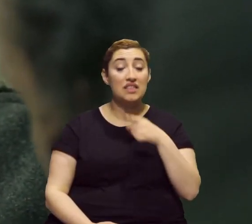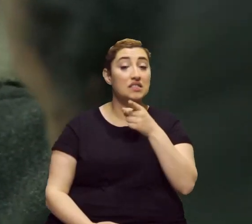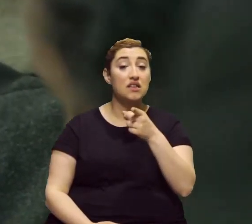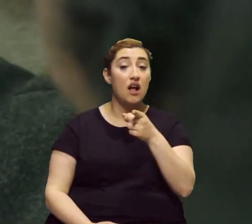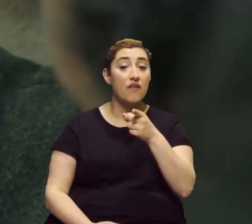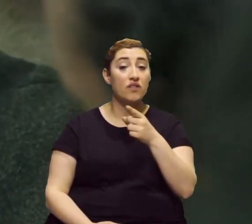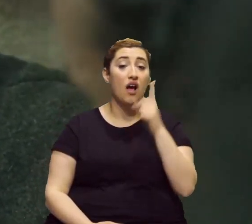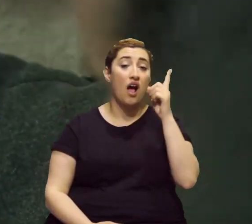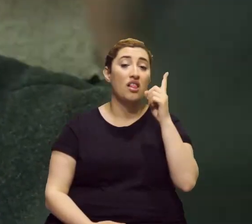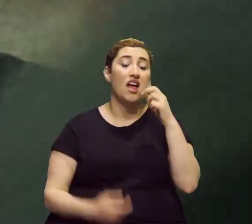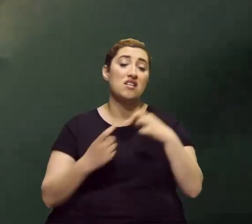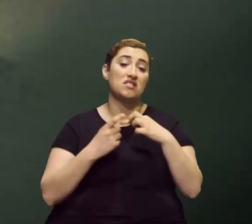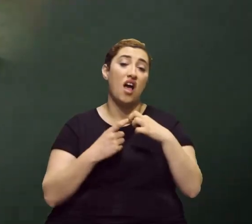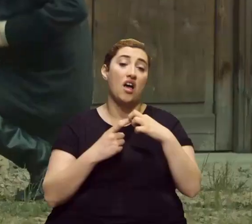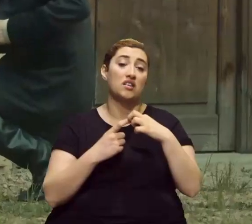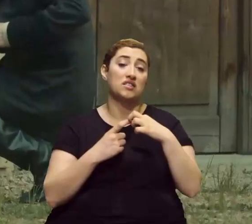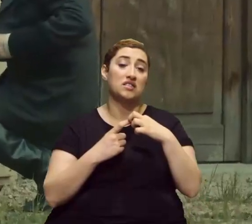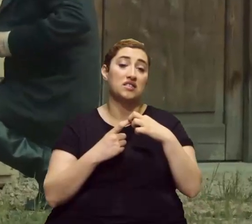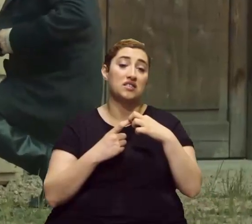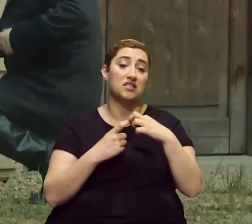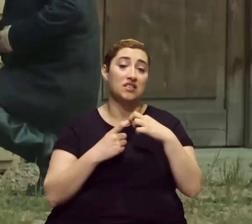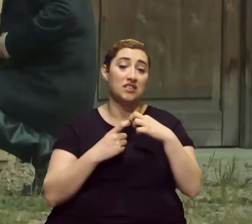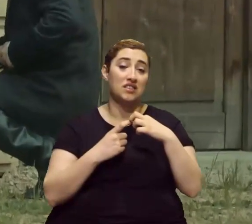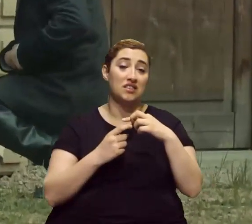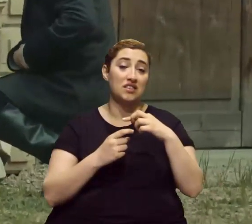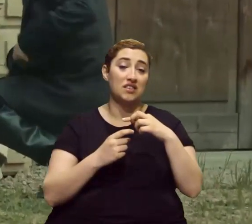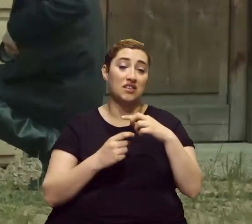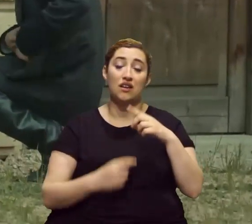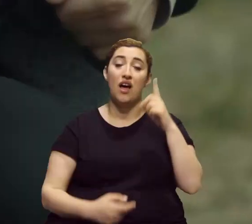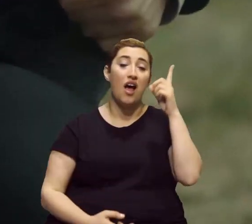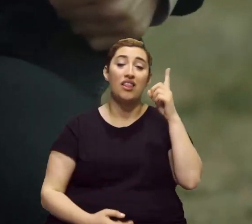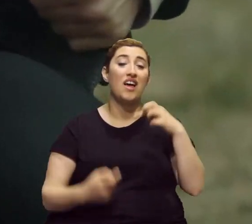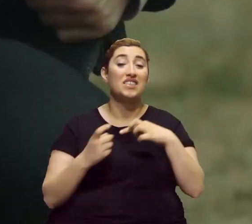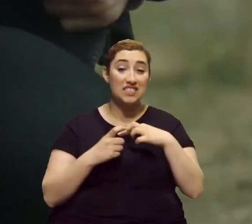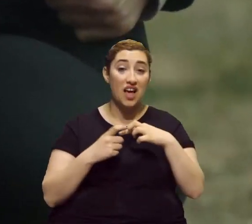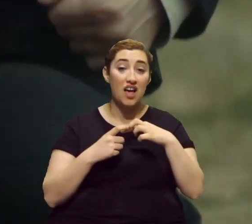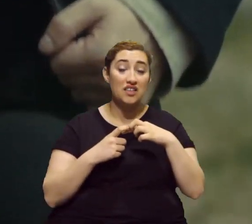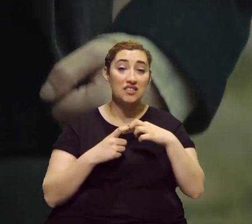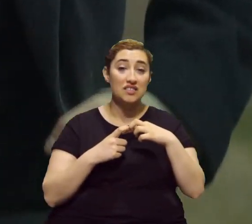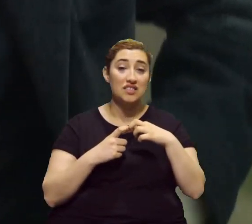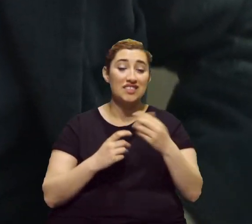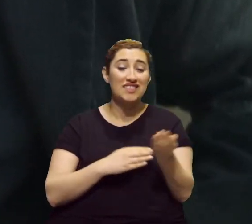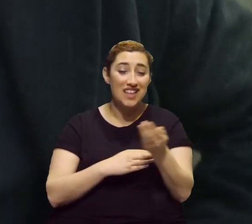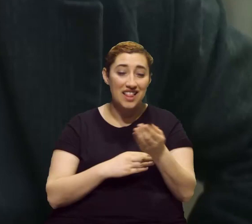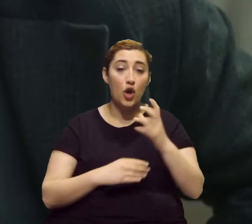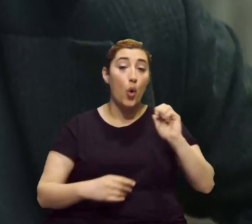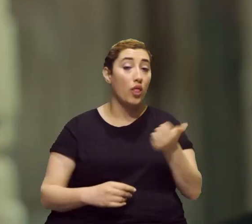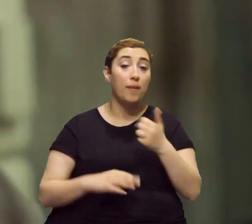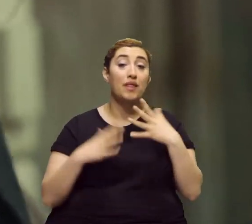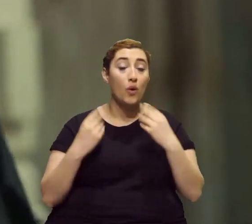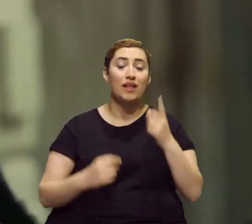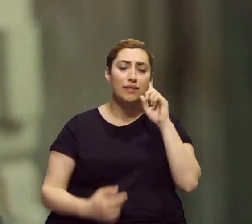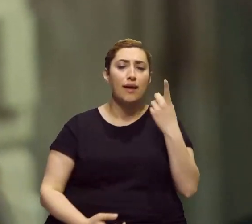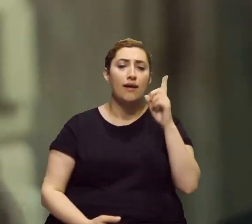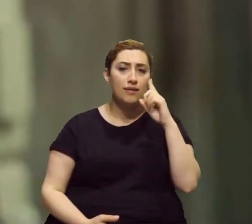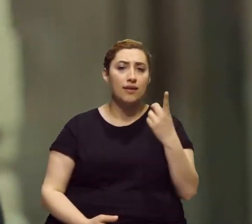Sana Allah'ın rızasını kulağından çekiştiriyor. Resulullah'ın rızasını, sadakanın önemini